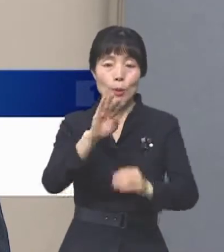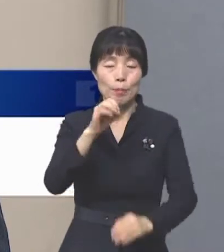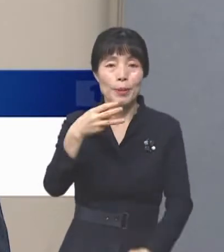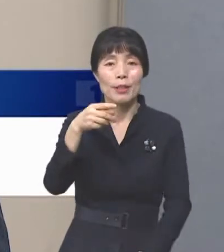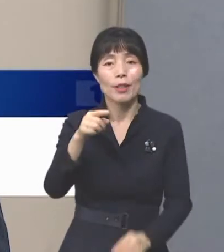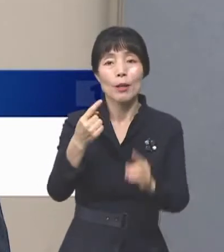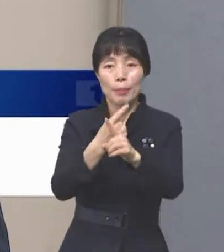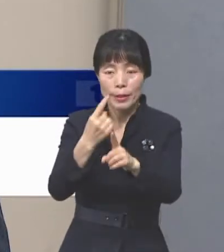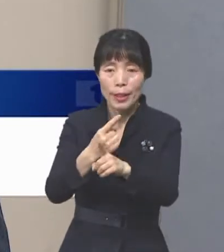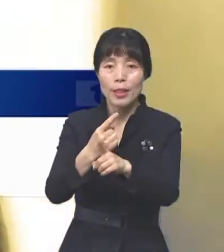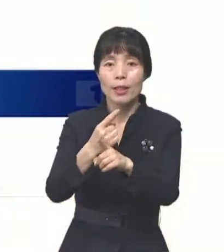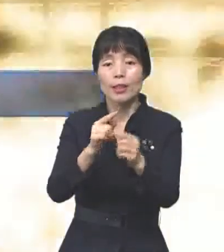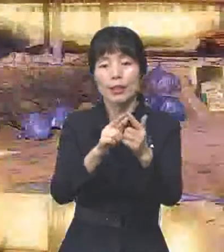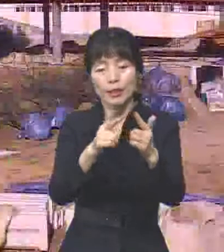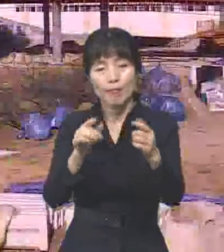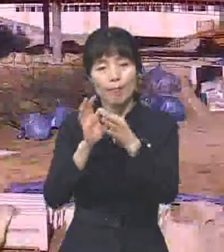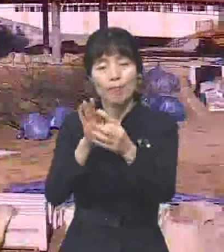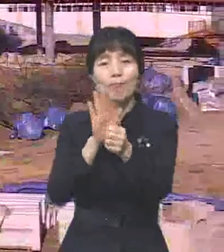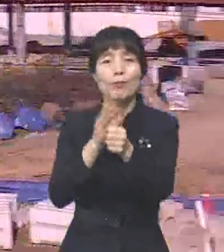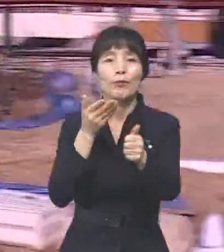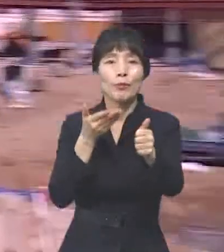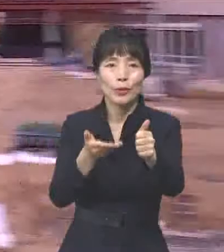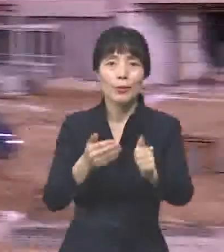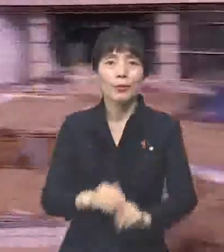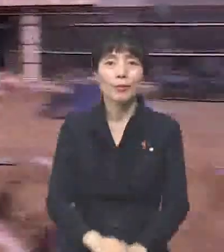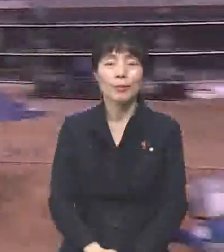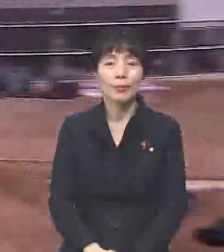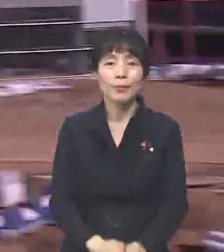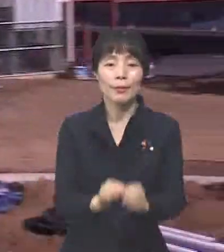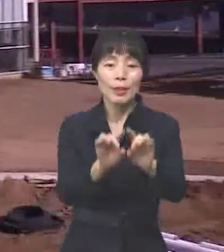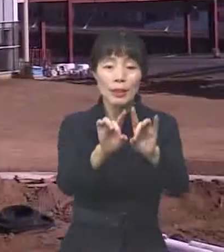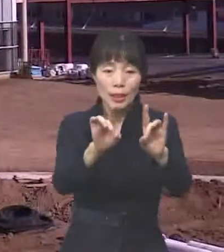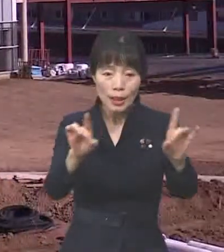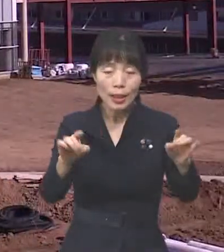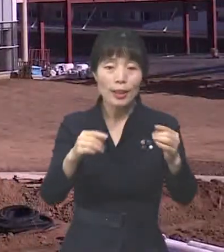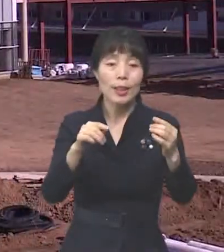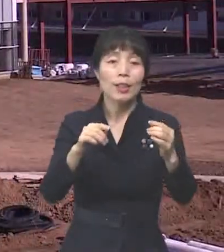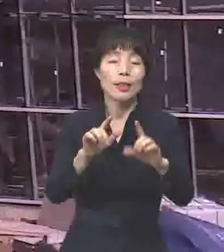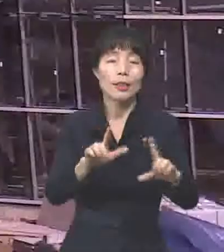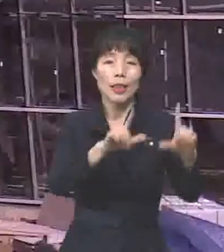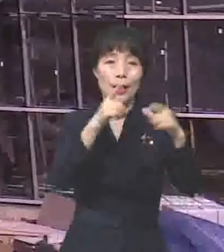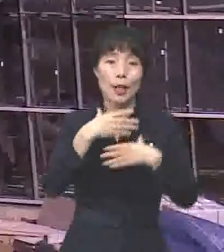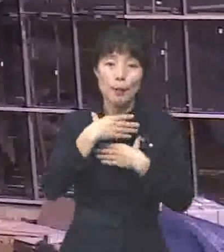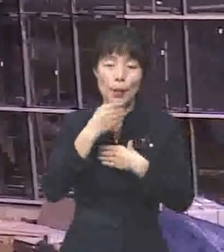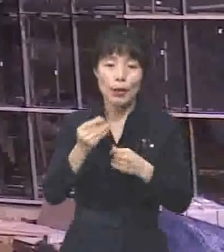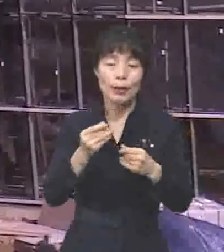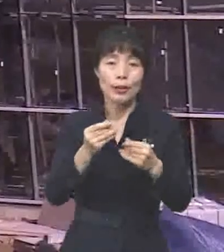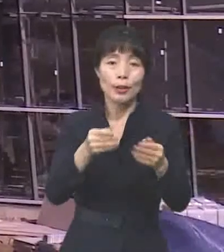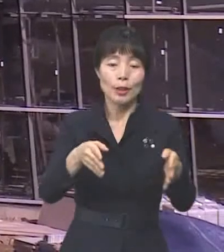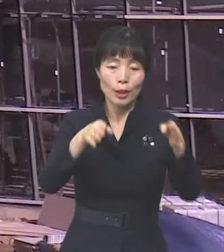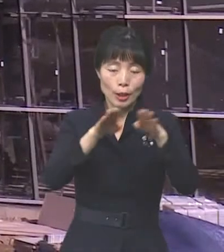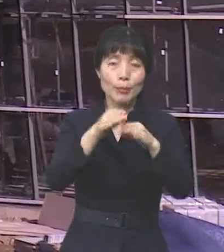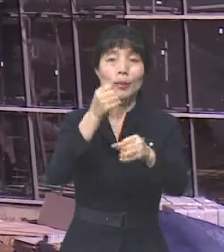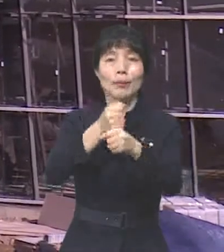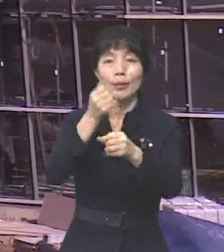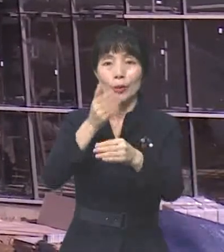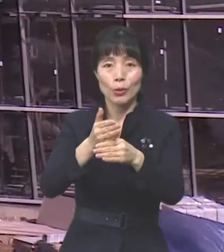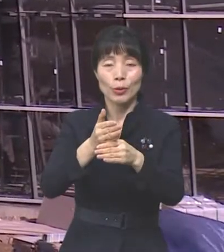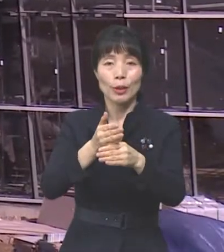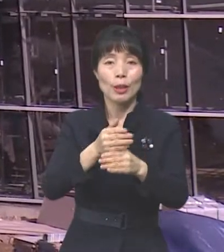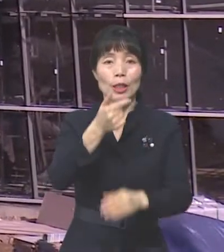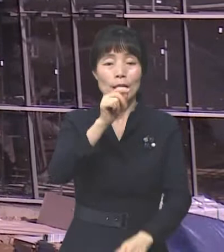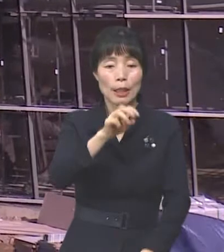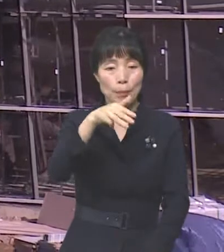것들을 지원을 통해서 각종 생활 편의시설도 구축됩니다. 막바지 공사가 한창인